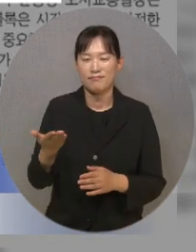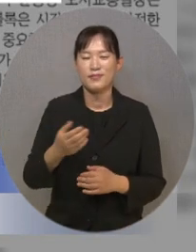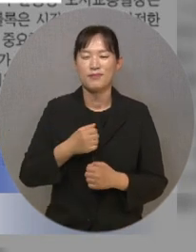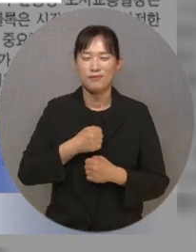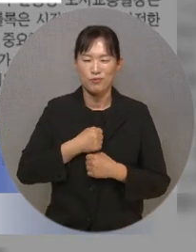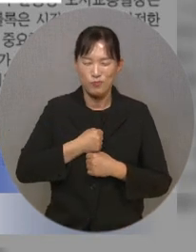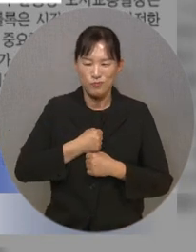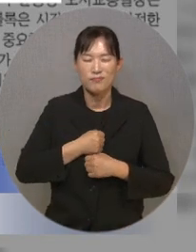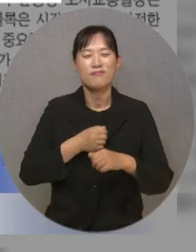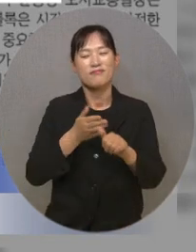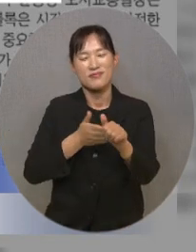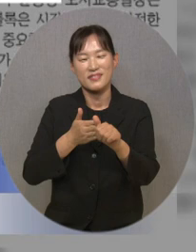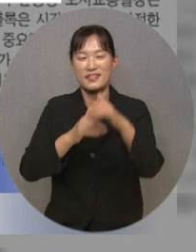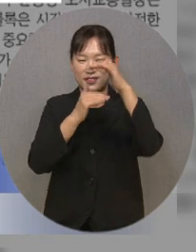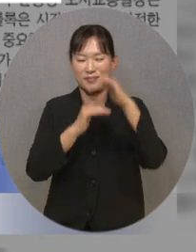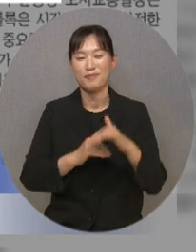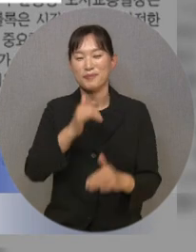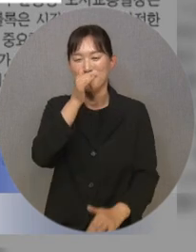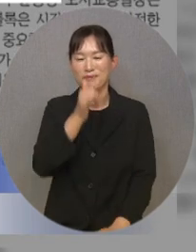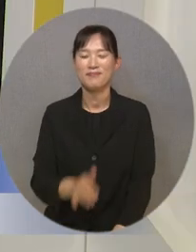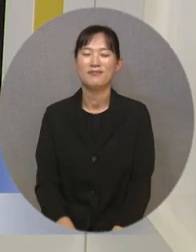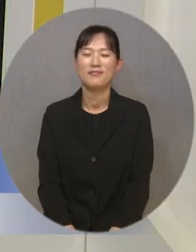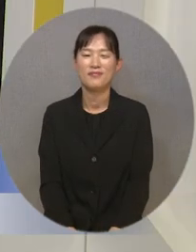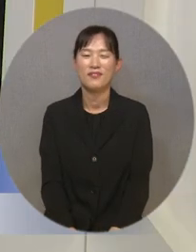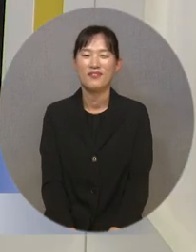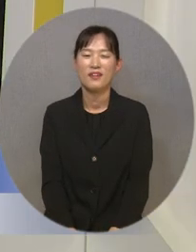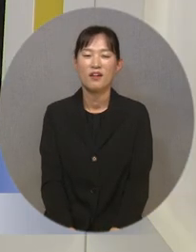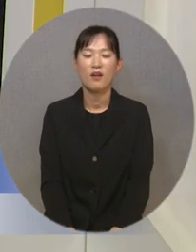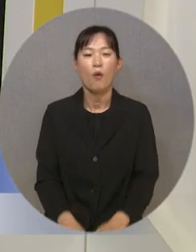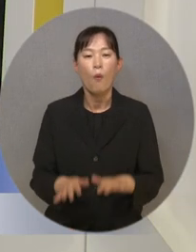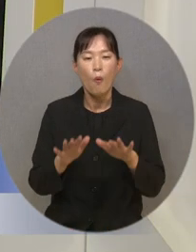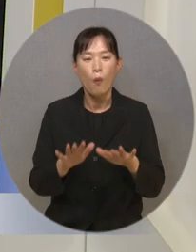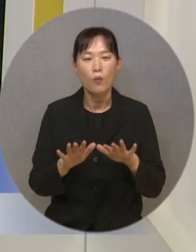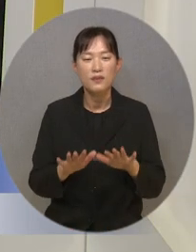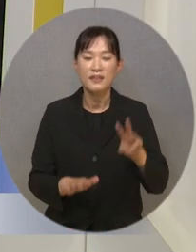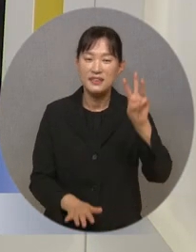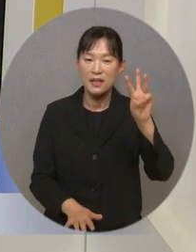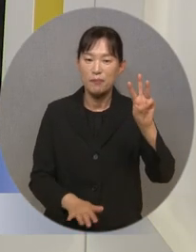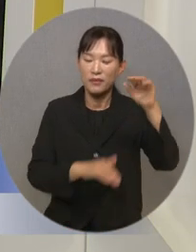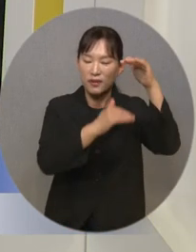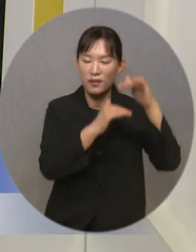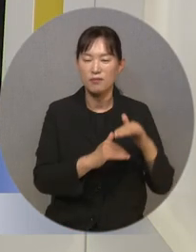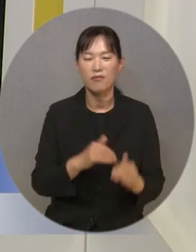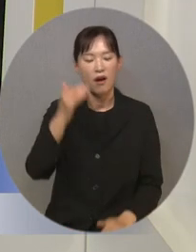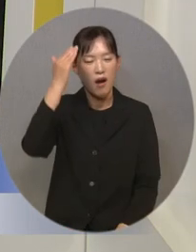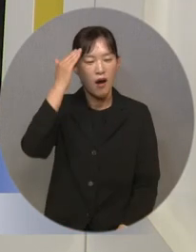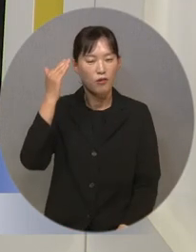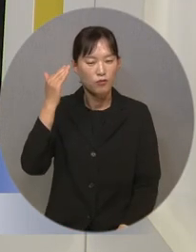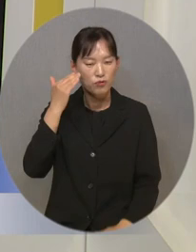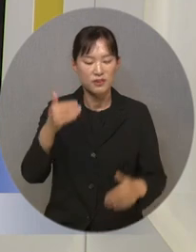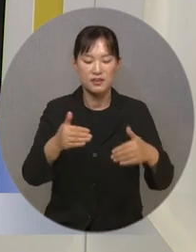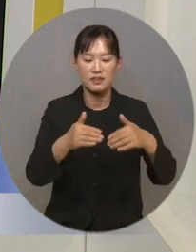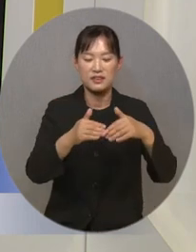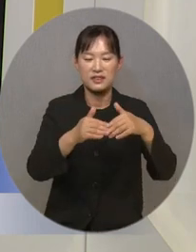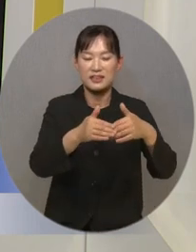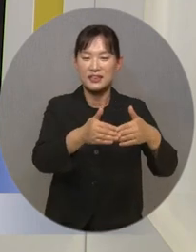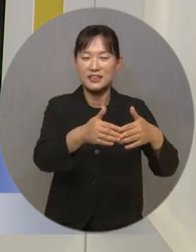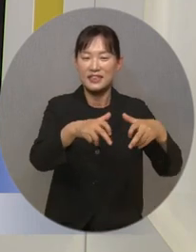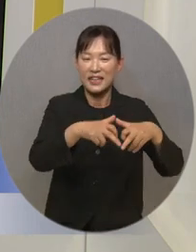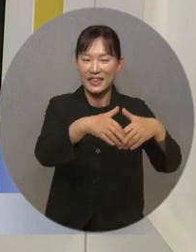요구된다는 기사가 실려 있습니다 오늘 3명 기사에서는 한국 장애인단체총연맹이